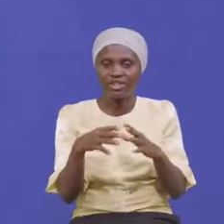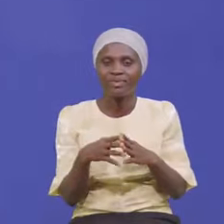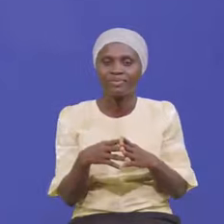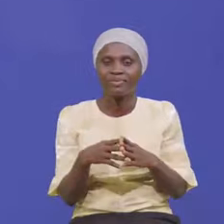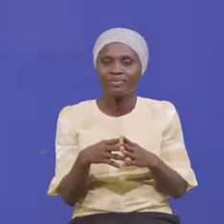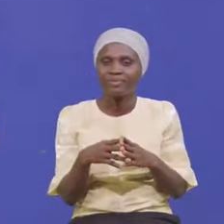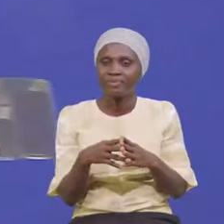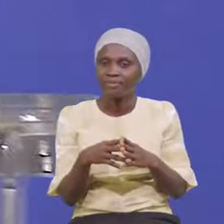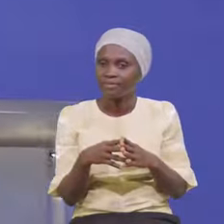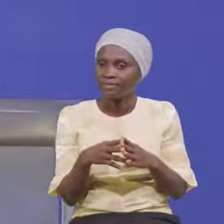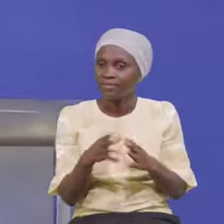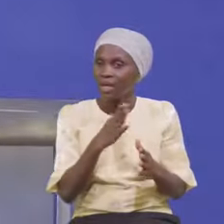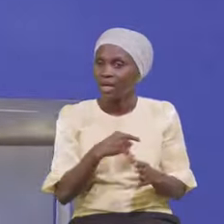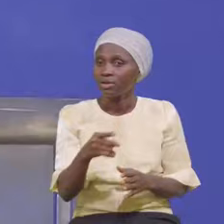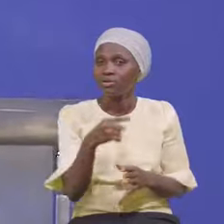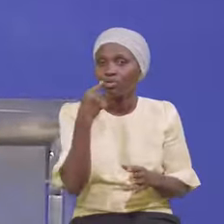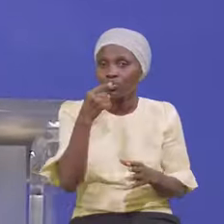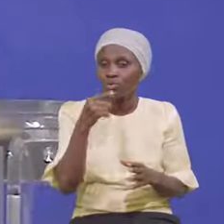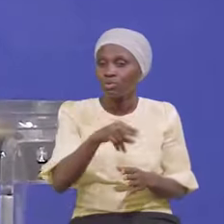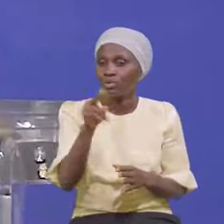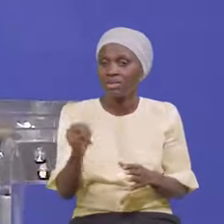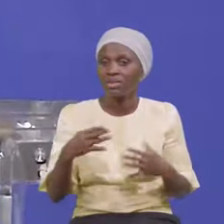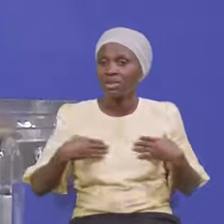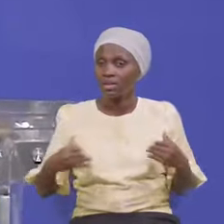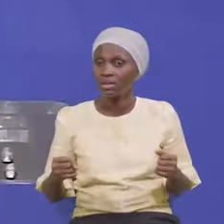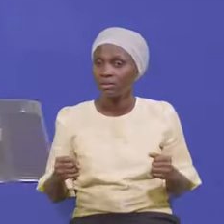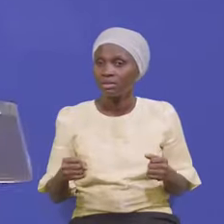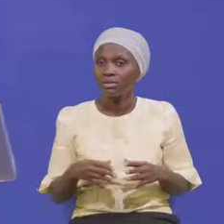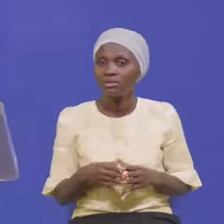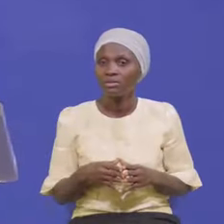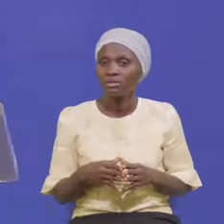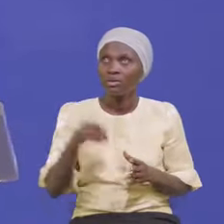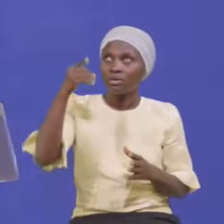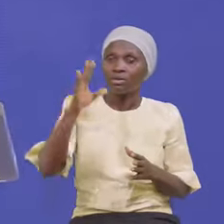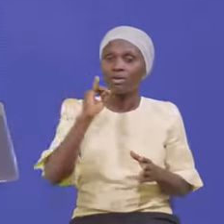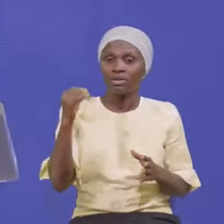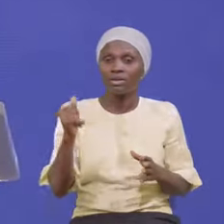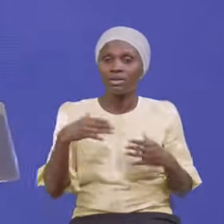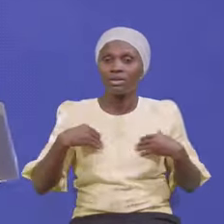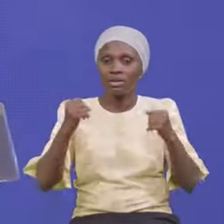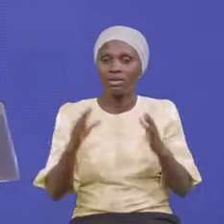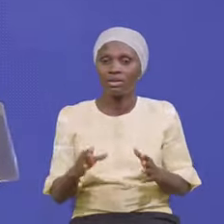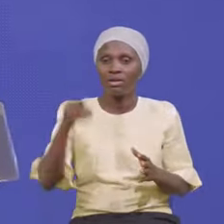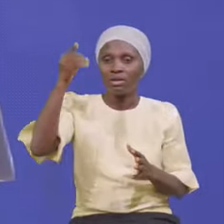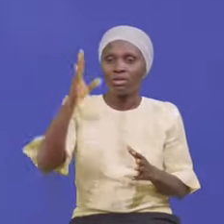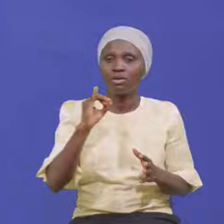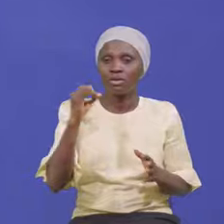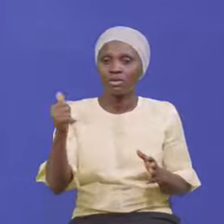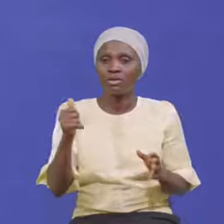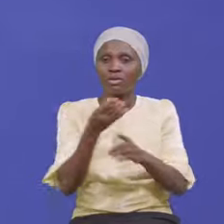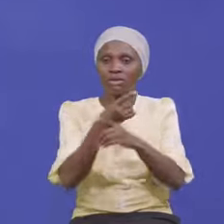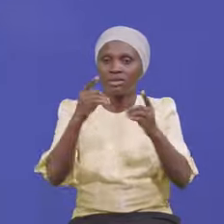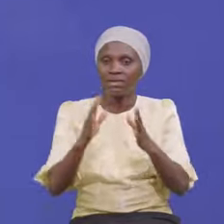ఆయన రక్షణ అనుగ్రహిస్తాడు. Those who need healing. స్వస్థత కావాల్సిన వారికి God is a healer. దేవుడు స్వస్థపరిచేవాడు. God is a deliverer. దేవుడు